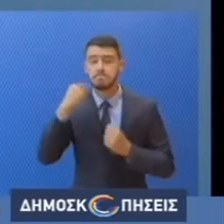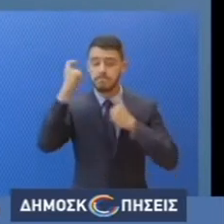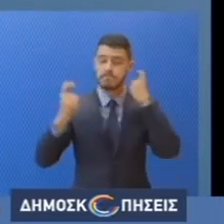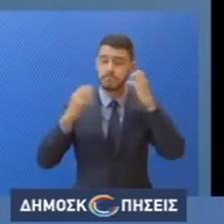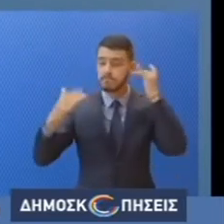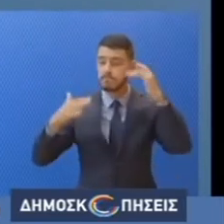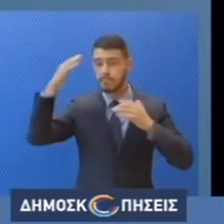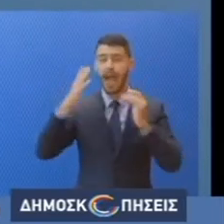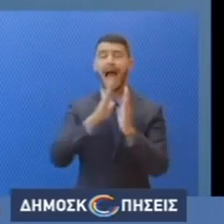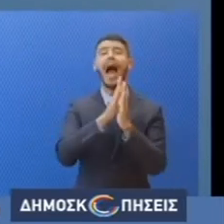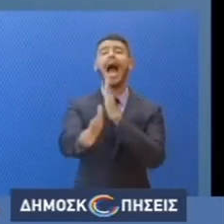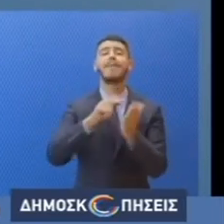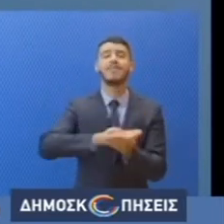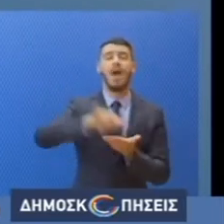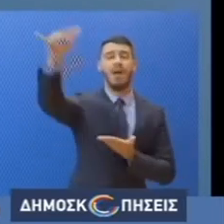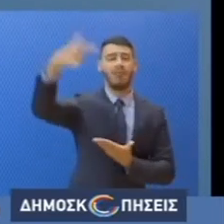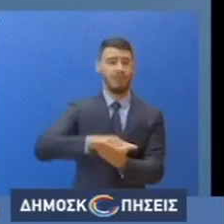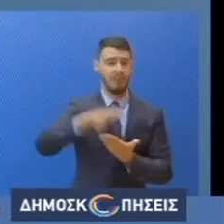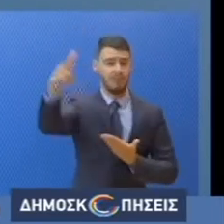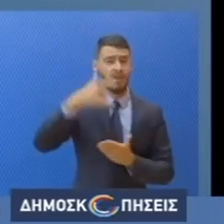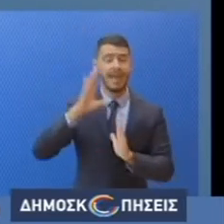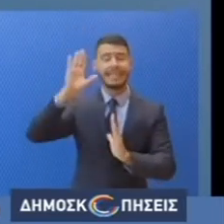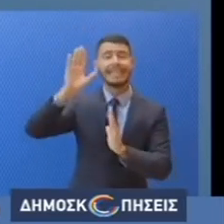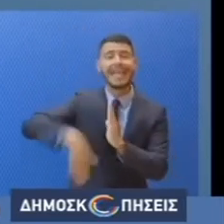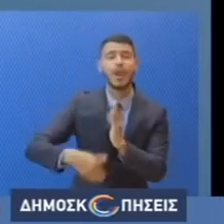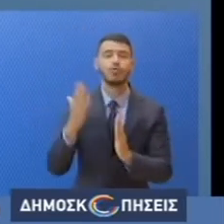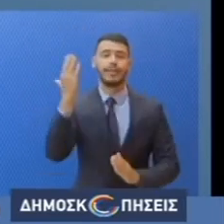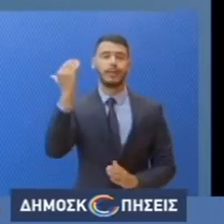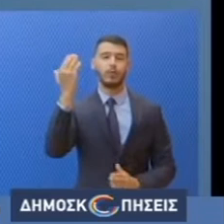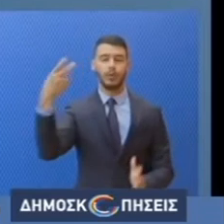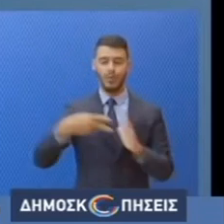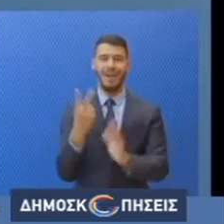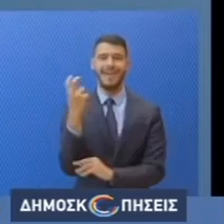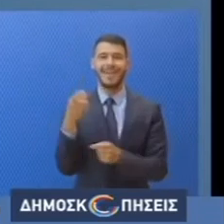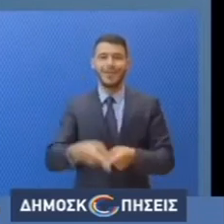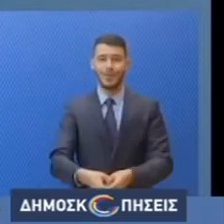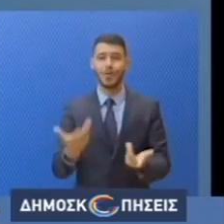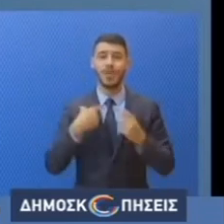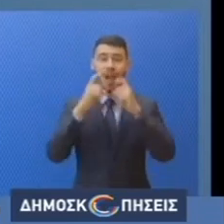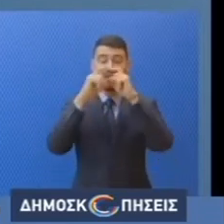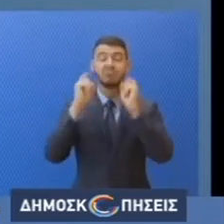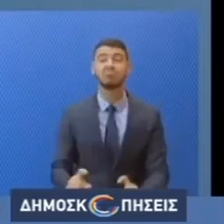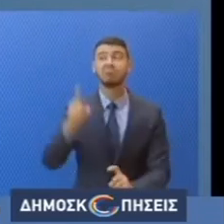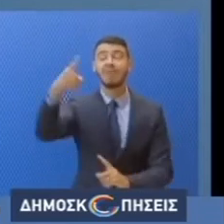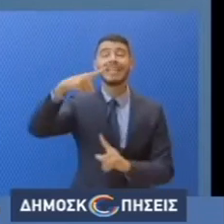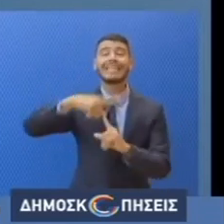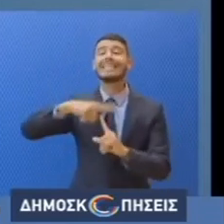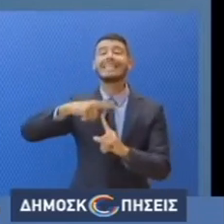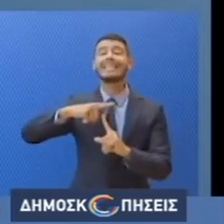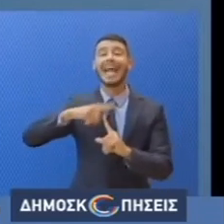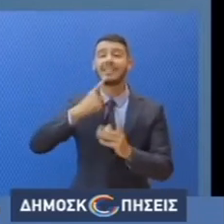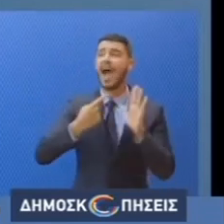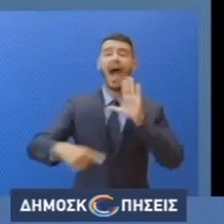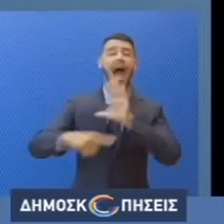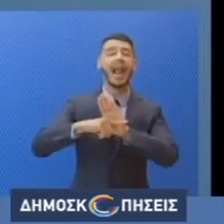των απευθείας πτήσεων από τέλος Ιουλίου 2020 με την υποχρέωση επίδειξης αρνητικού αποτελέσματος